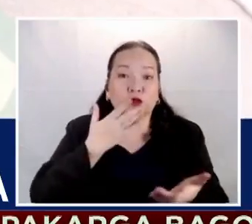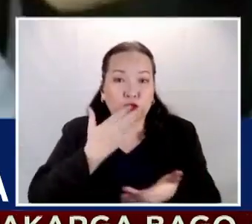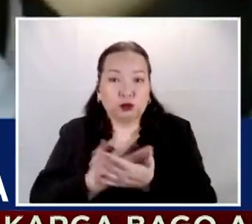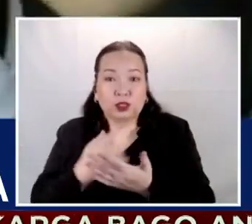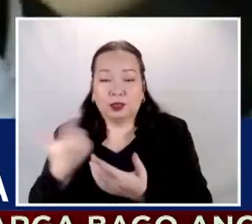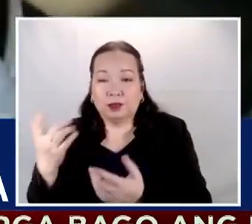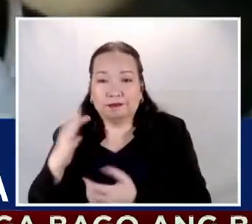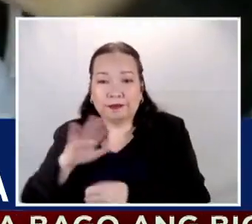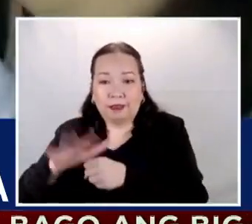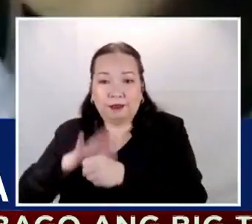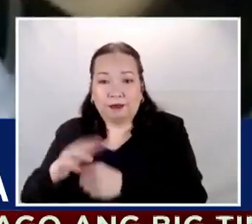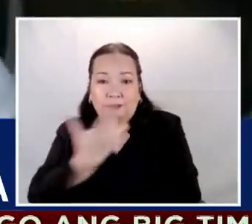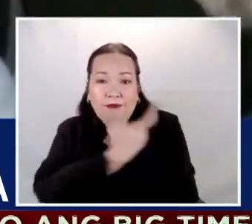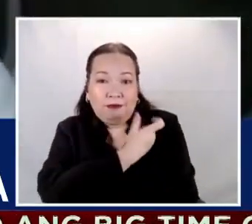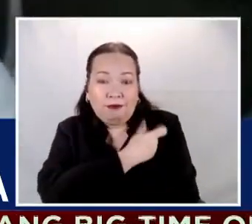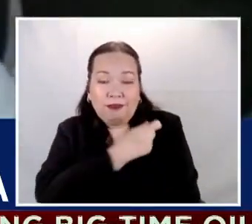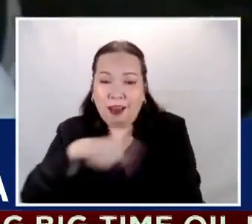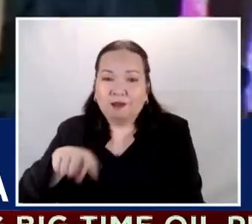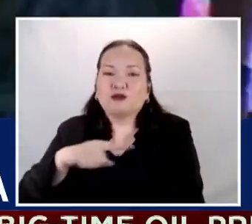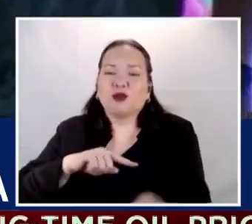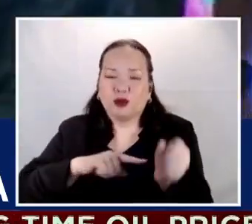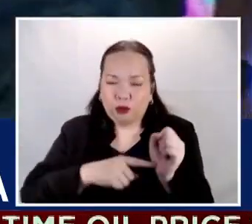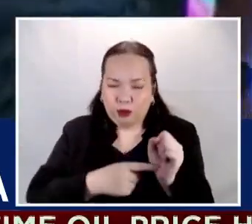na rin ang pagbabakuna sa mga batang edad